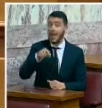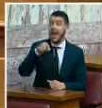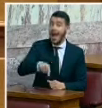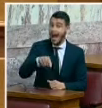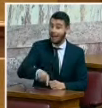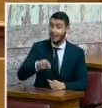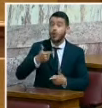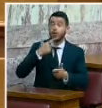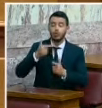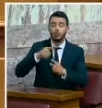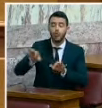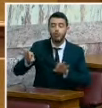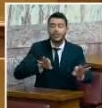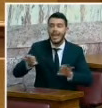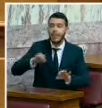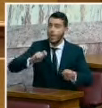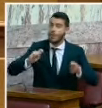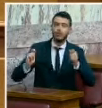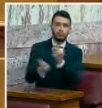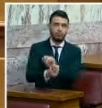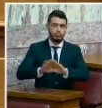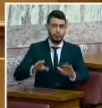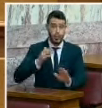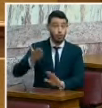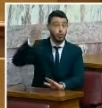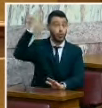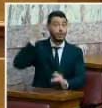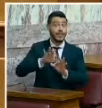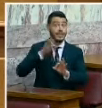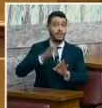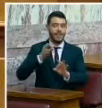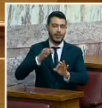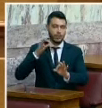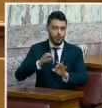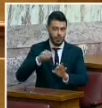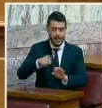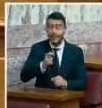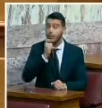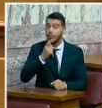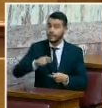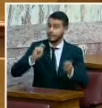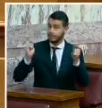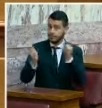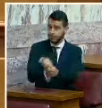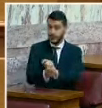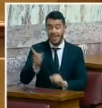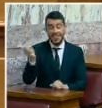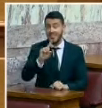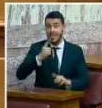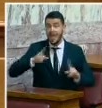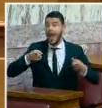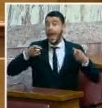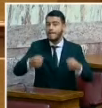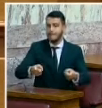αποτρέψουμε. Έλεγε τότε ο Αλέξης Τσίπρας το Σεπτέμβριο. Θα την αποτρέψουμε την πολιτική. Και δεν είναι απειλή, αλλά